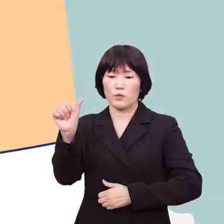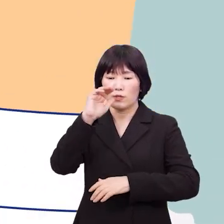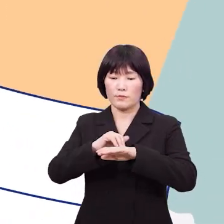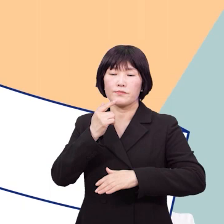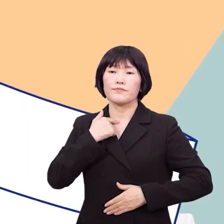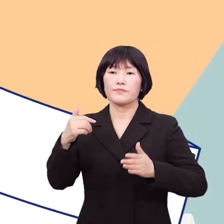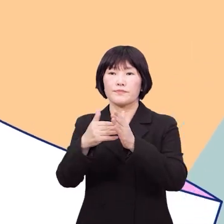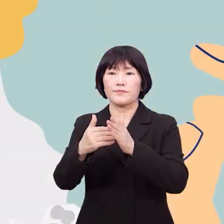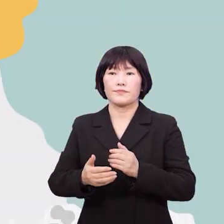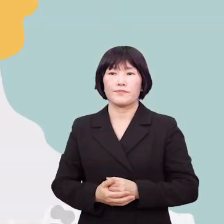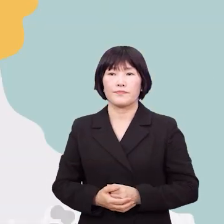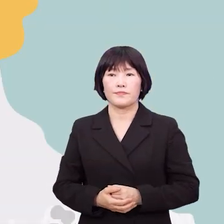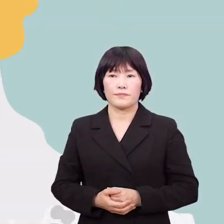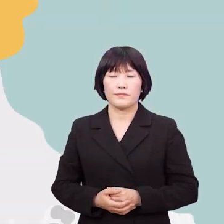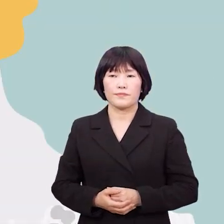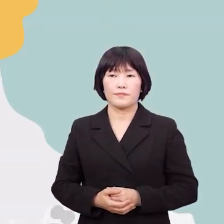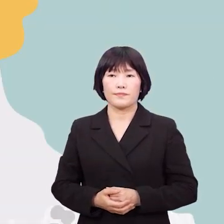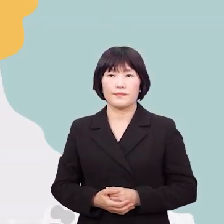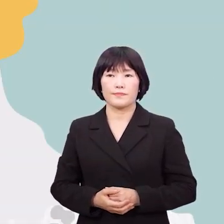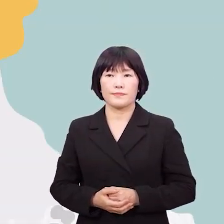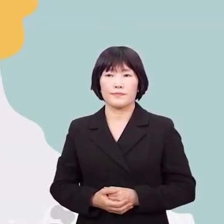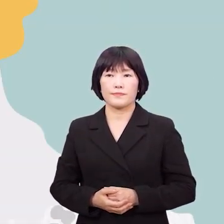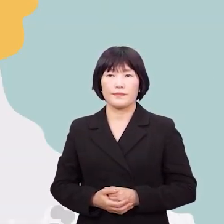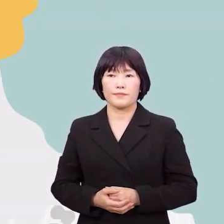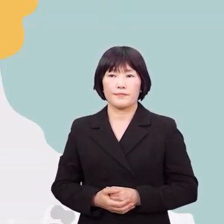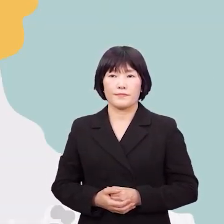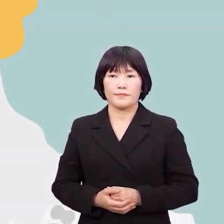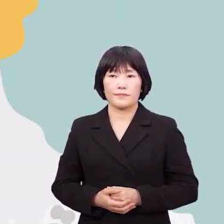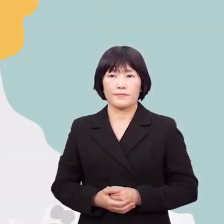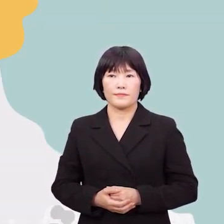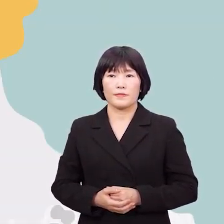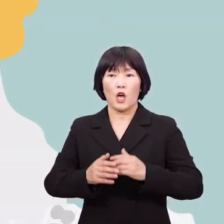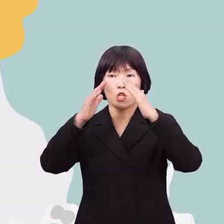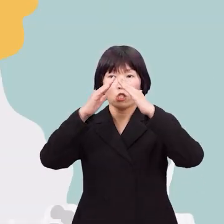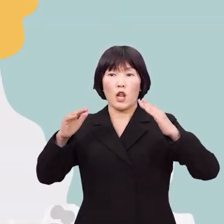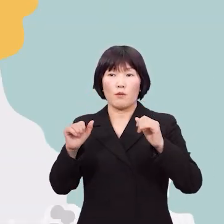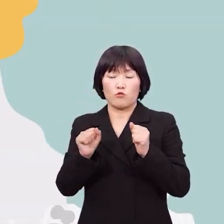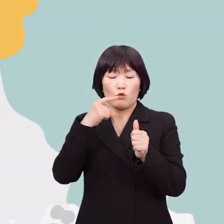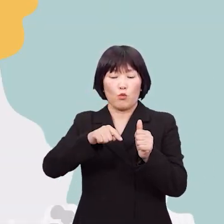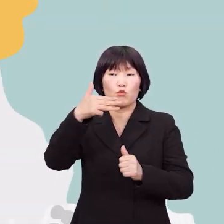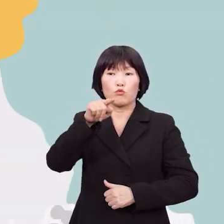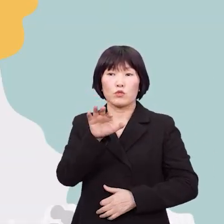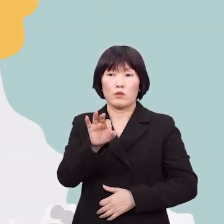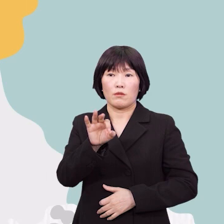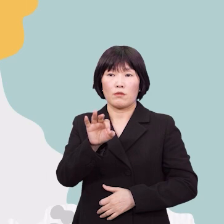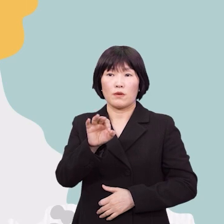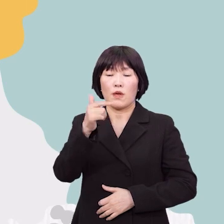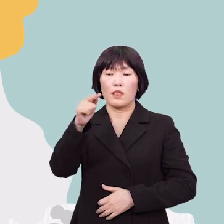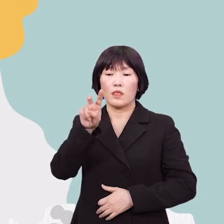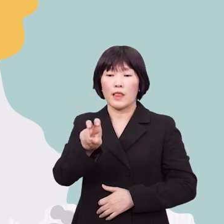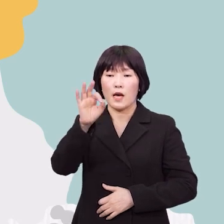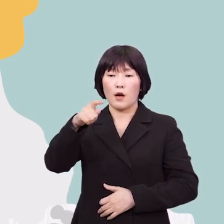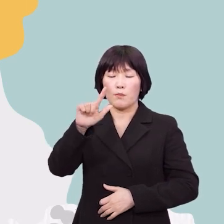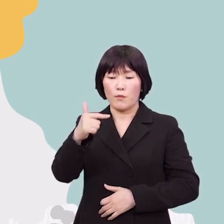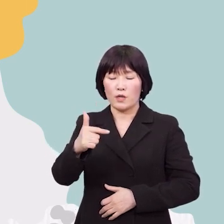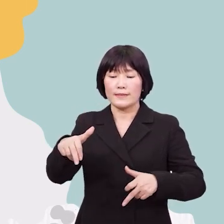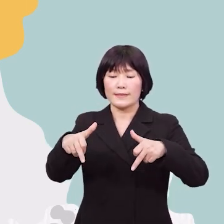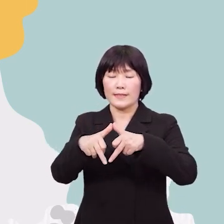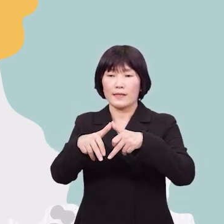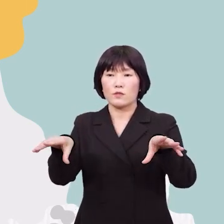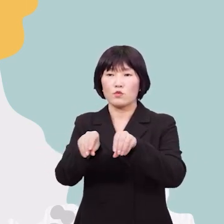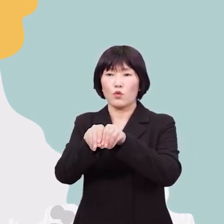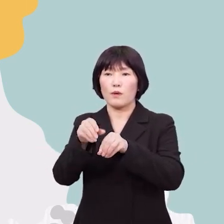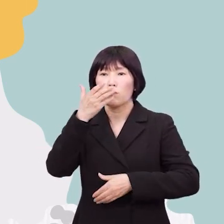전라북도 교육청에서는 남원시 장애인 종합복지관, 공산 장애인 종합복지관을 통해 13명의 학생들이